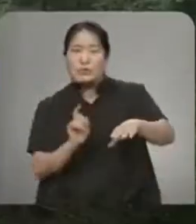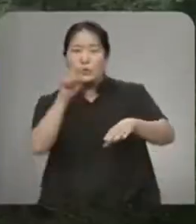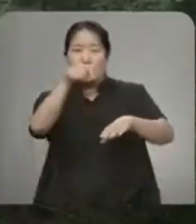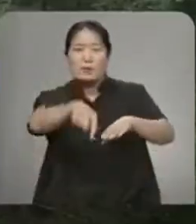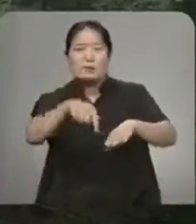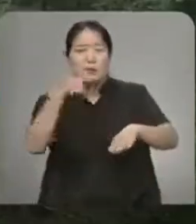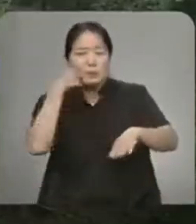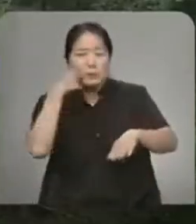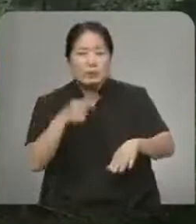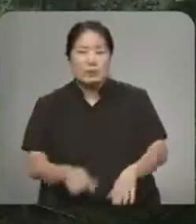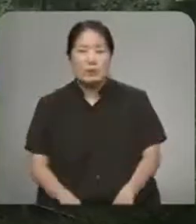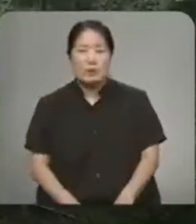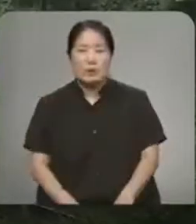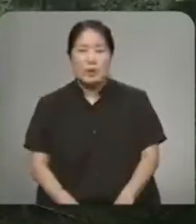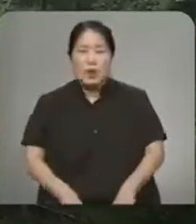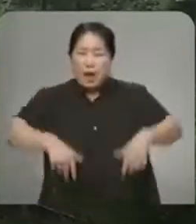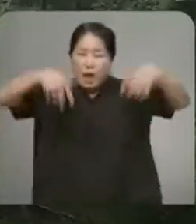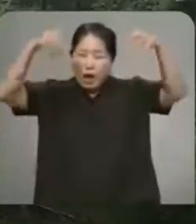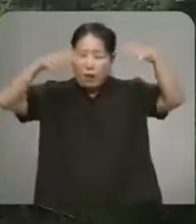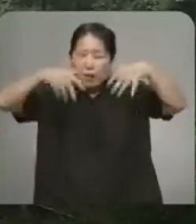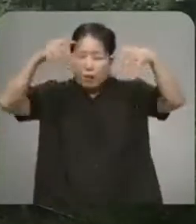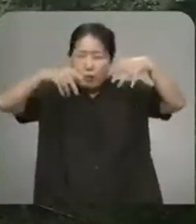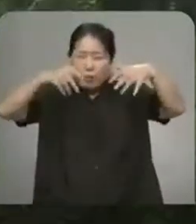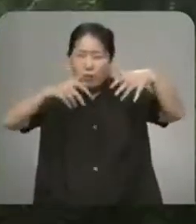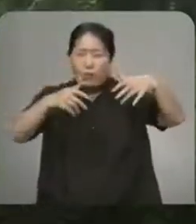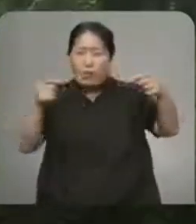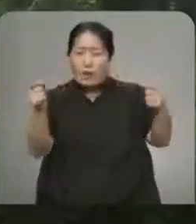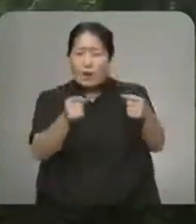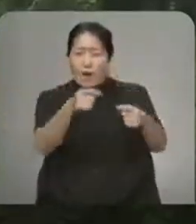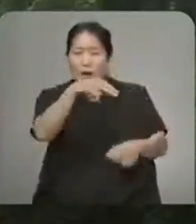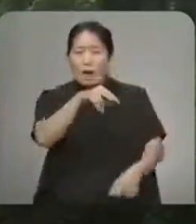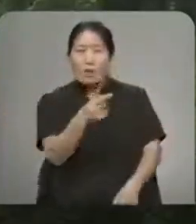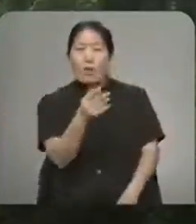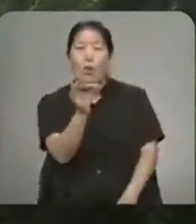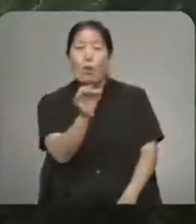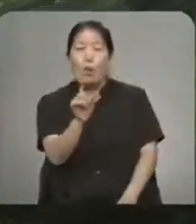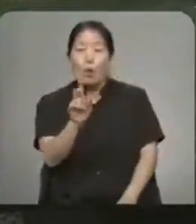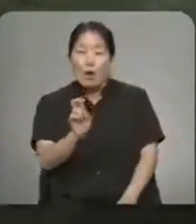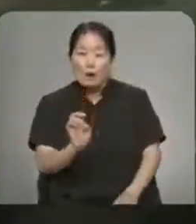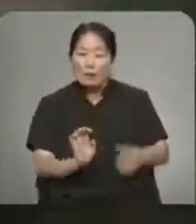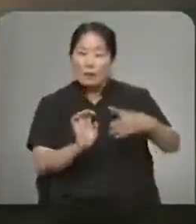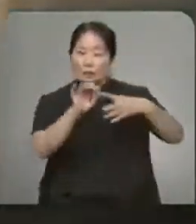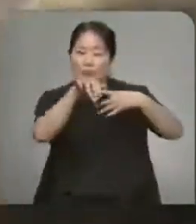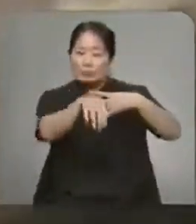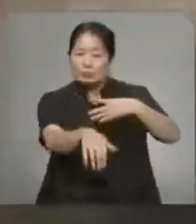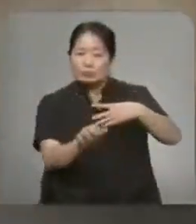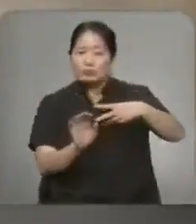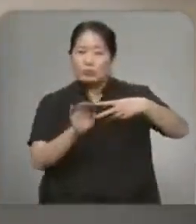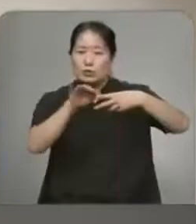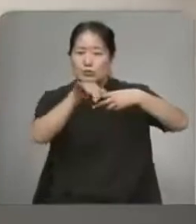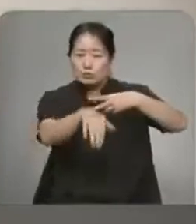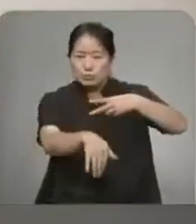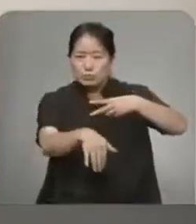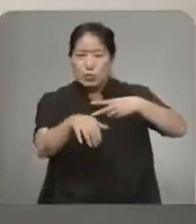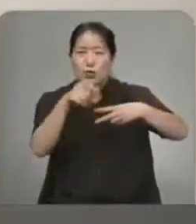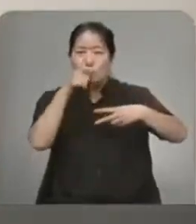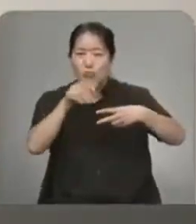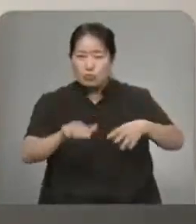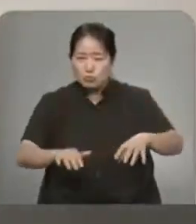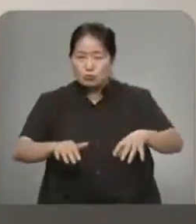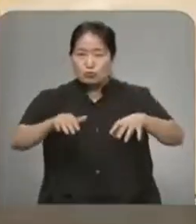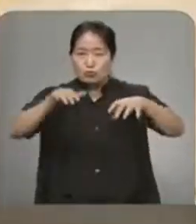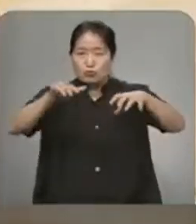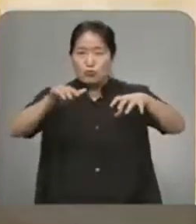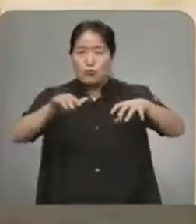못하고. 많은 비로 인근 도암댐이 방류량을 늘리면서 하천 수위가 급격히 올라간 겁니다.